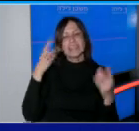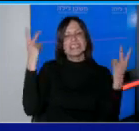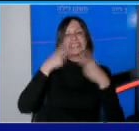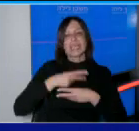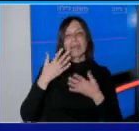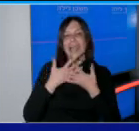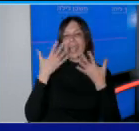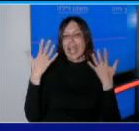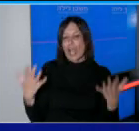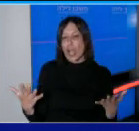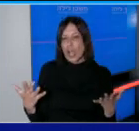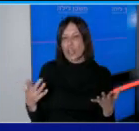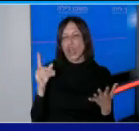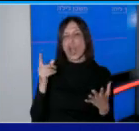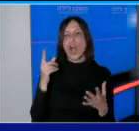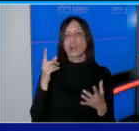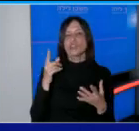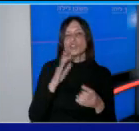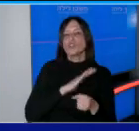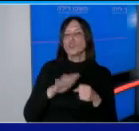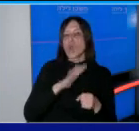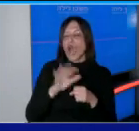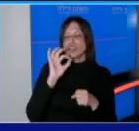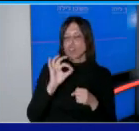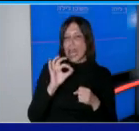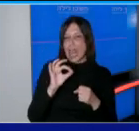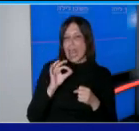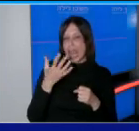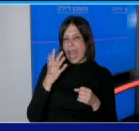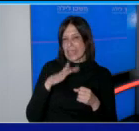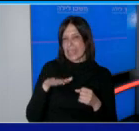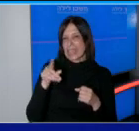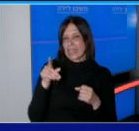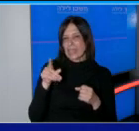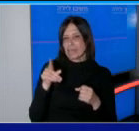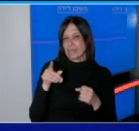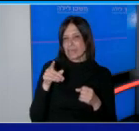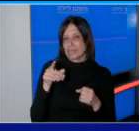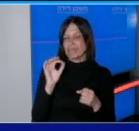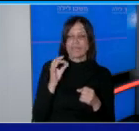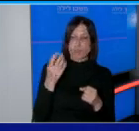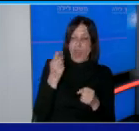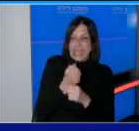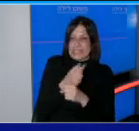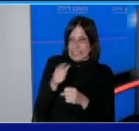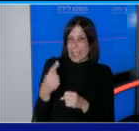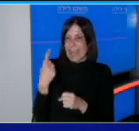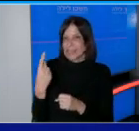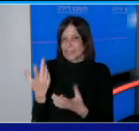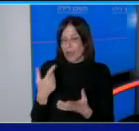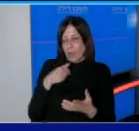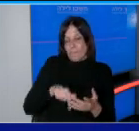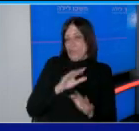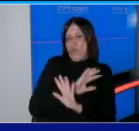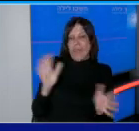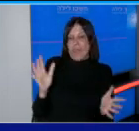על שואת הילידים. הוא עשה את זה. נכון. אני בעדו. נכון. עכשיו, אבל... אין לנו כזה עדיין. לקחו את